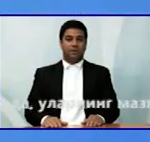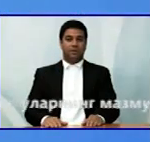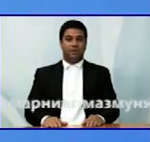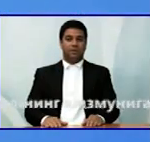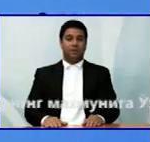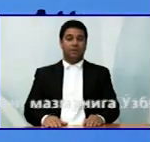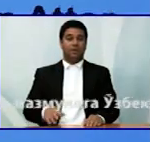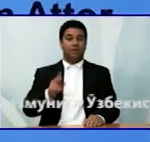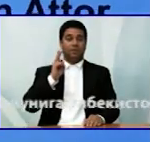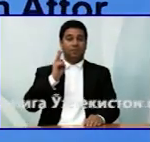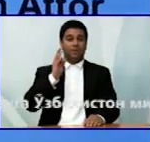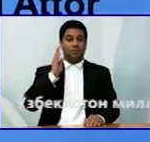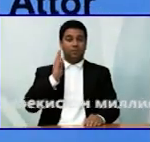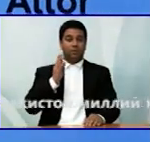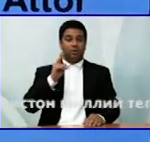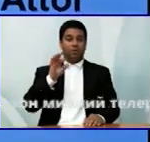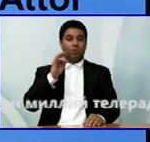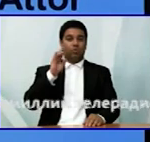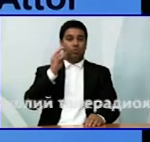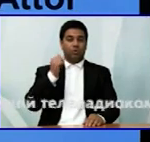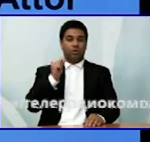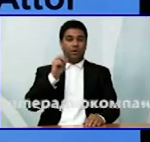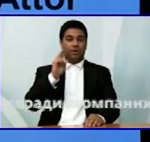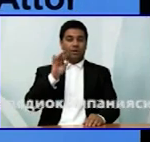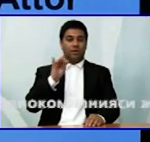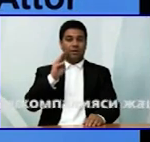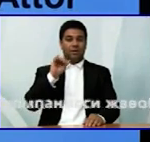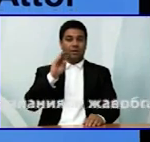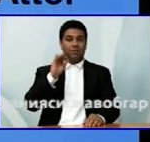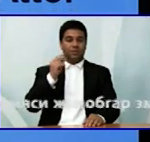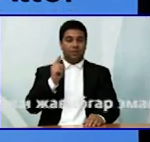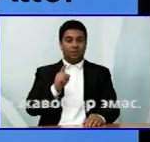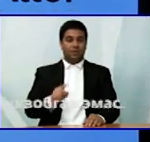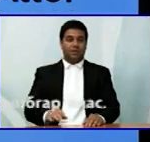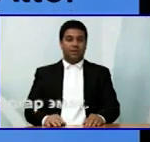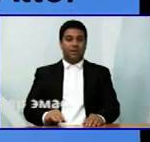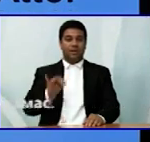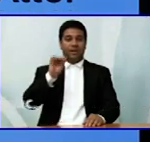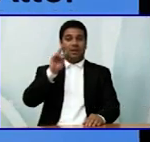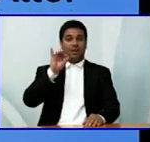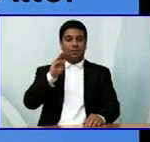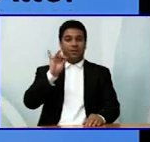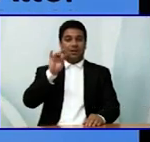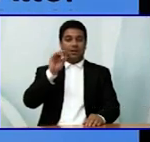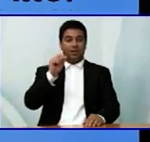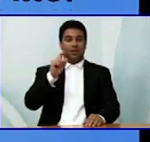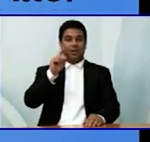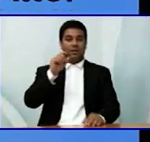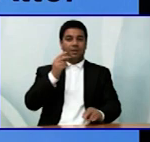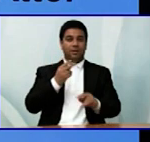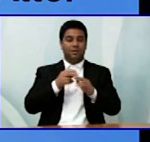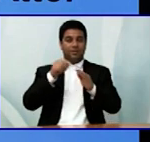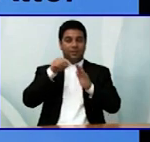Kimda bo'lsa donishu aqlu tamiz, ilm ila xilm ahlini